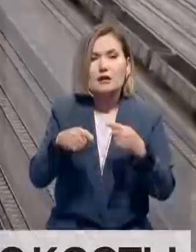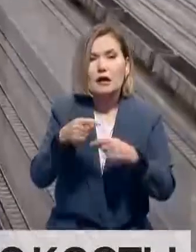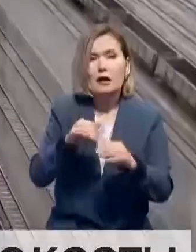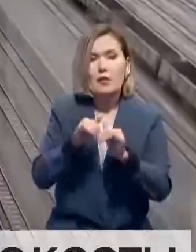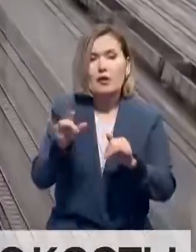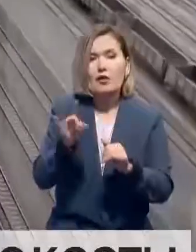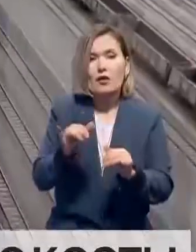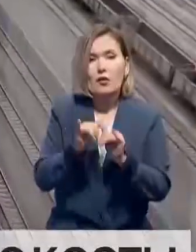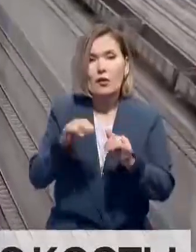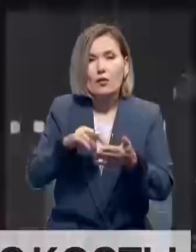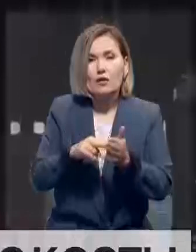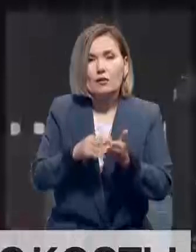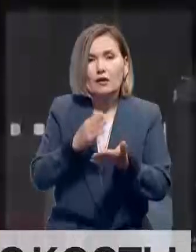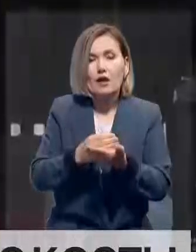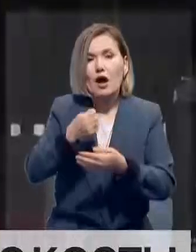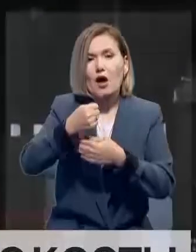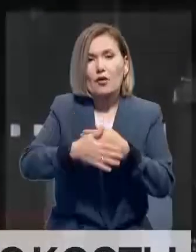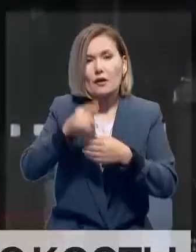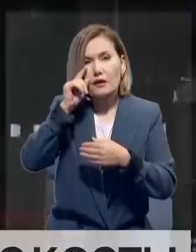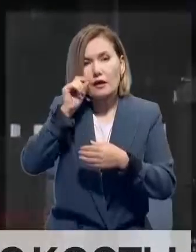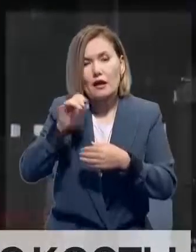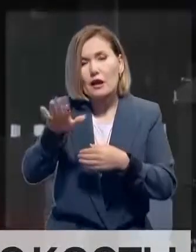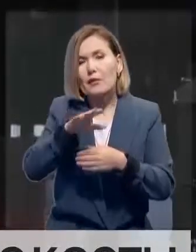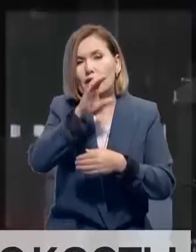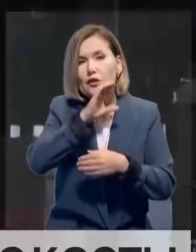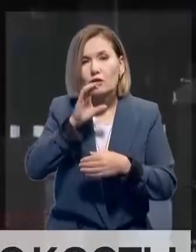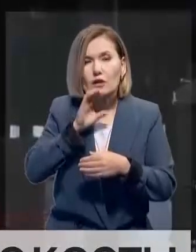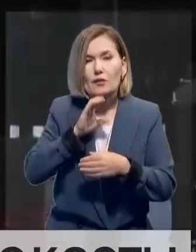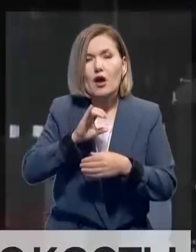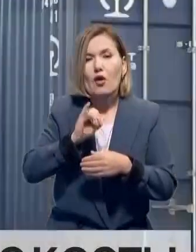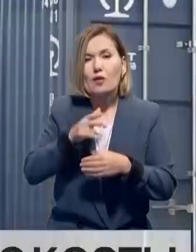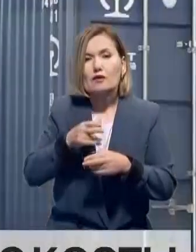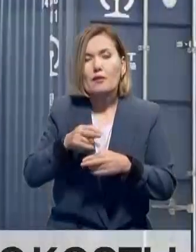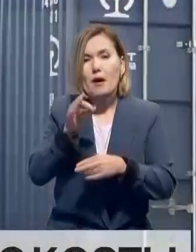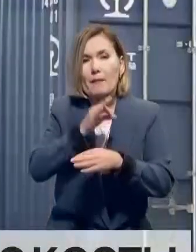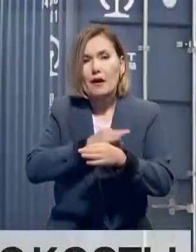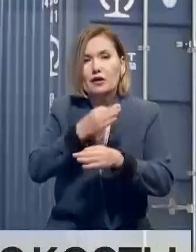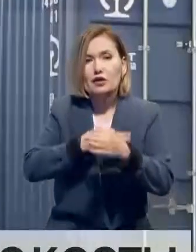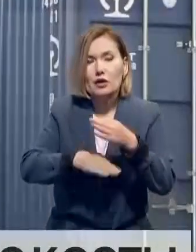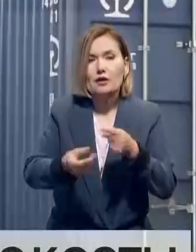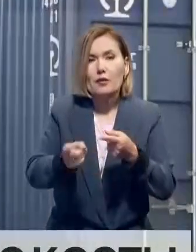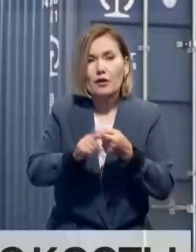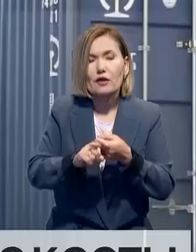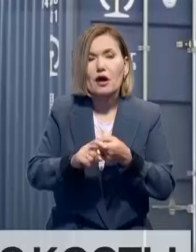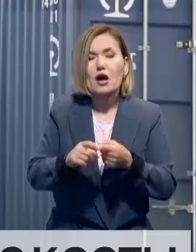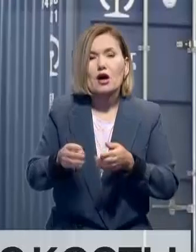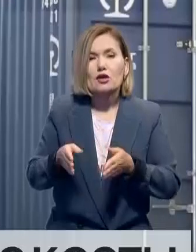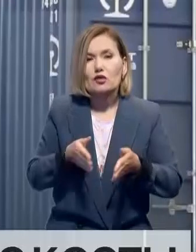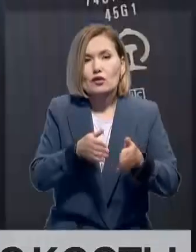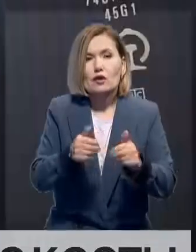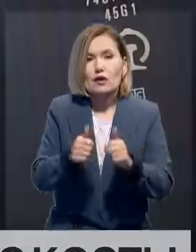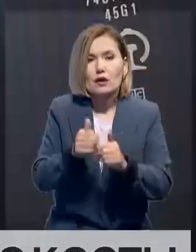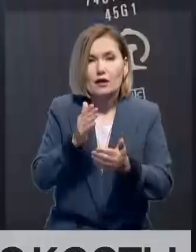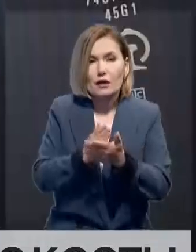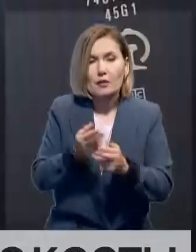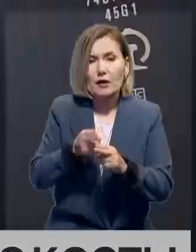көлемі ұлғаяды деген болжам бар. Ал Орталық Азия солтүстік пен оңтүстікті, батыс пен шығысты байланыстыратын 9 жолдың торабында